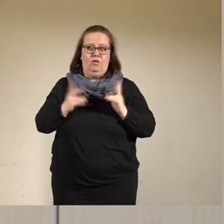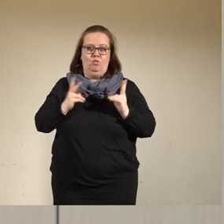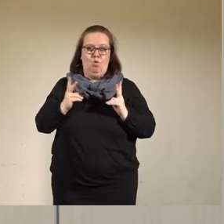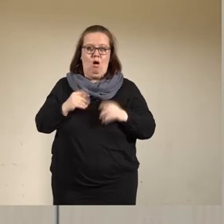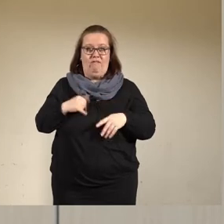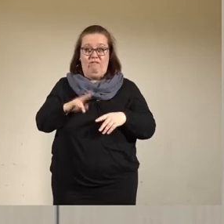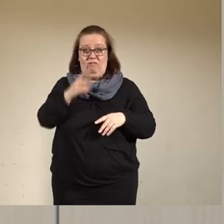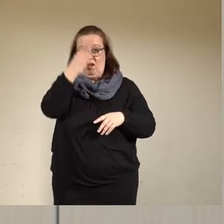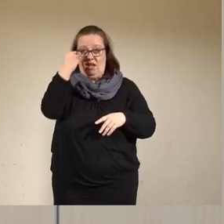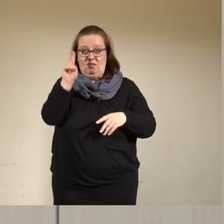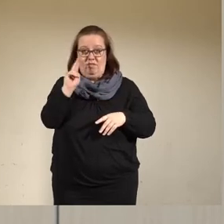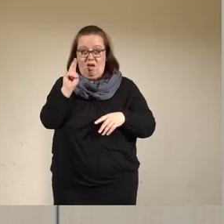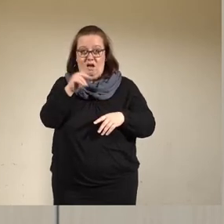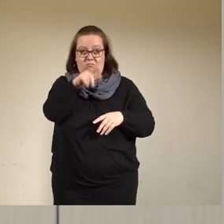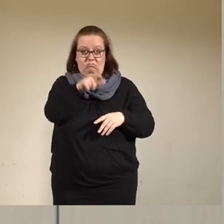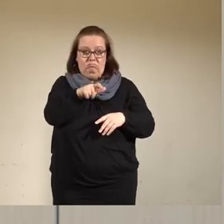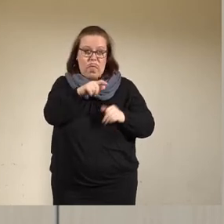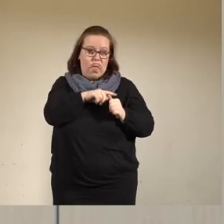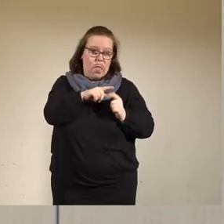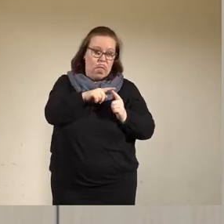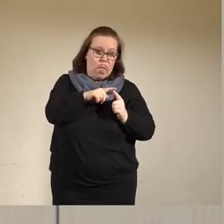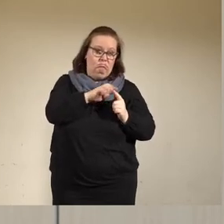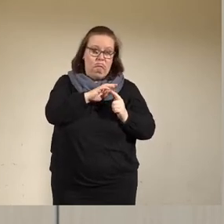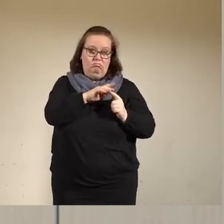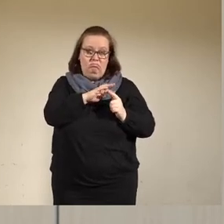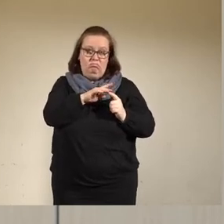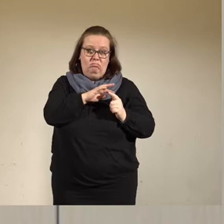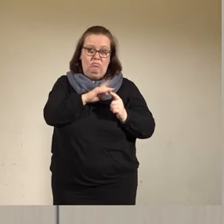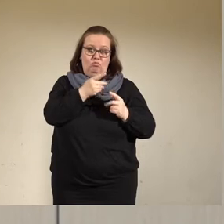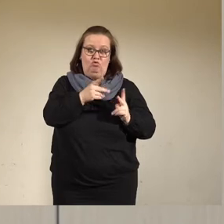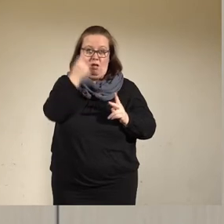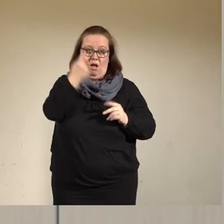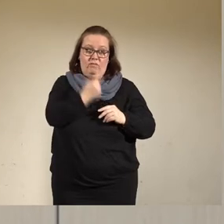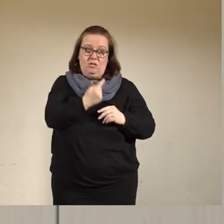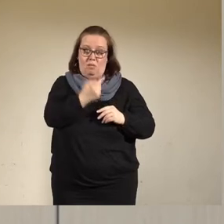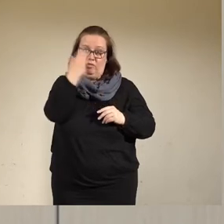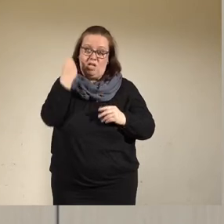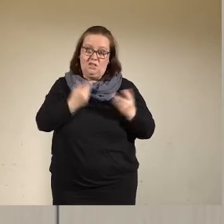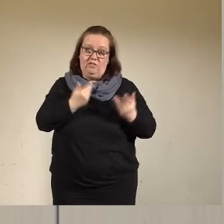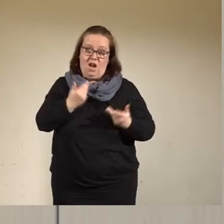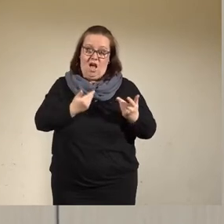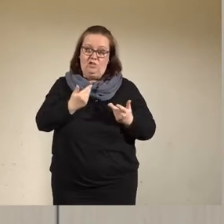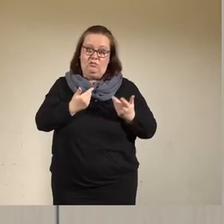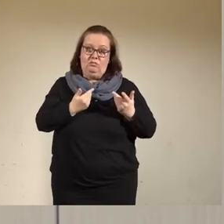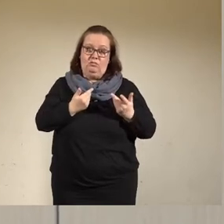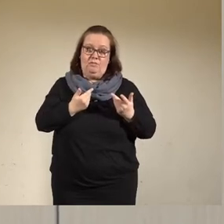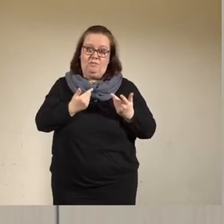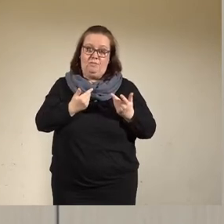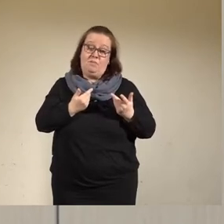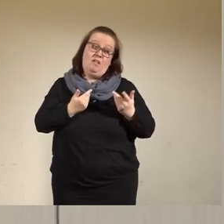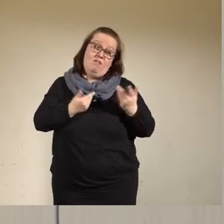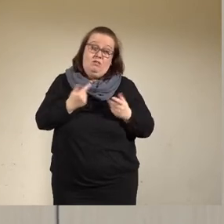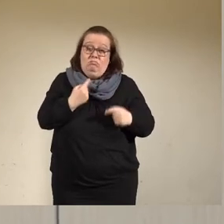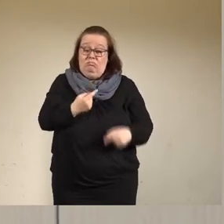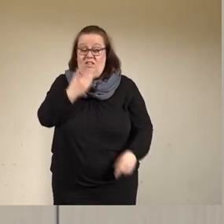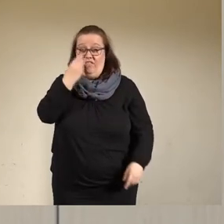eher der oder die eine oder andere im Stadtrat zu leiden, denn Sie erinnern sich